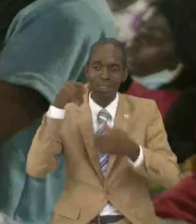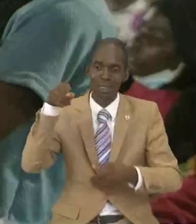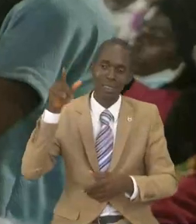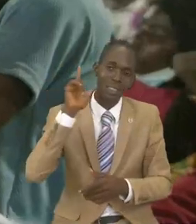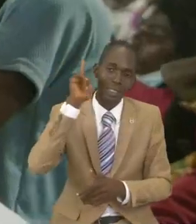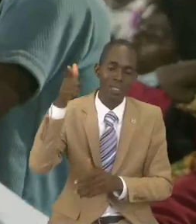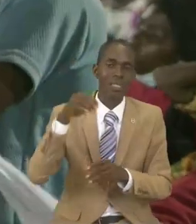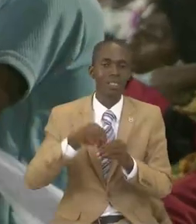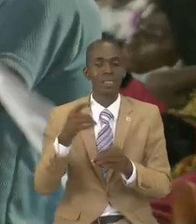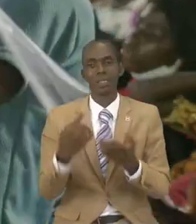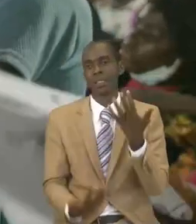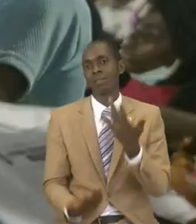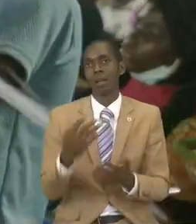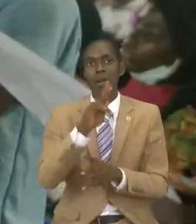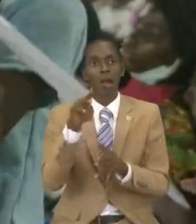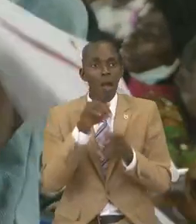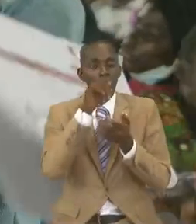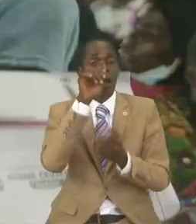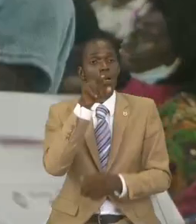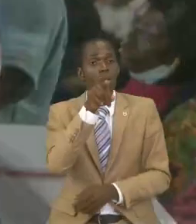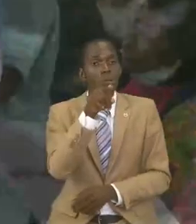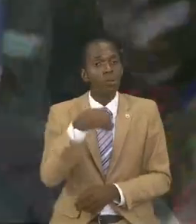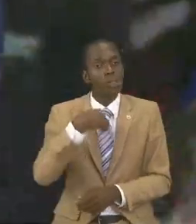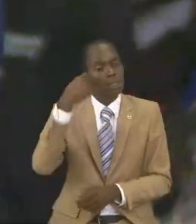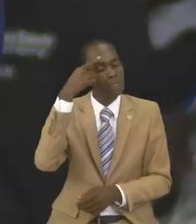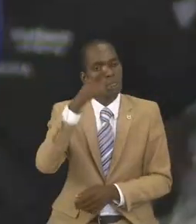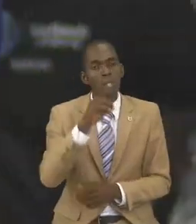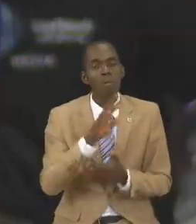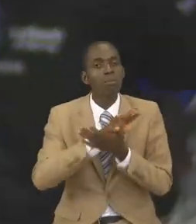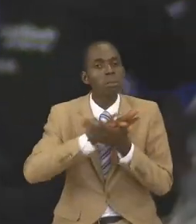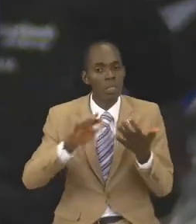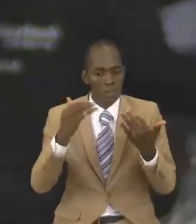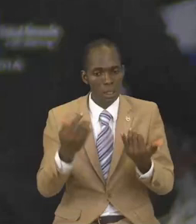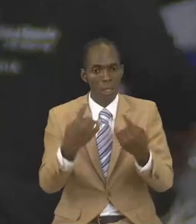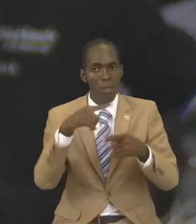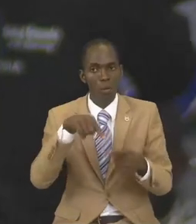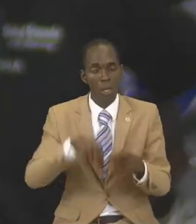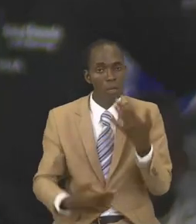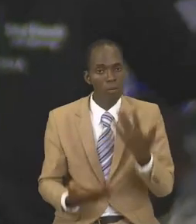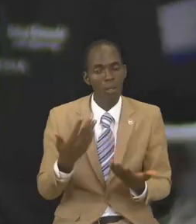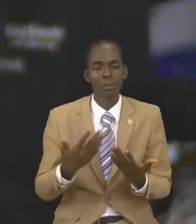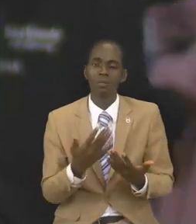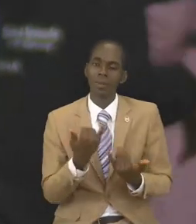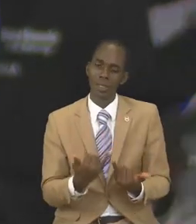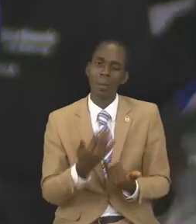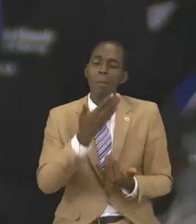croira pas sera condamné. Mais celui qui croira et sera baptisé sera sauvé.